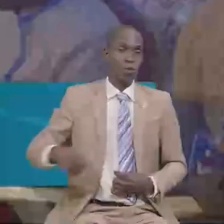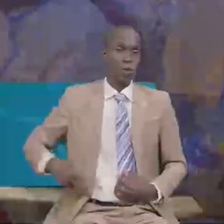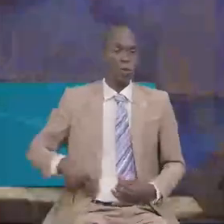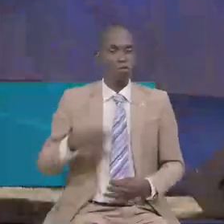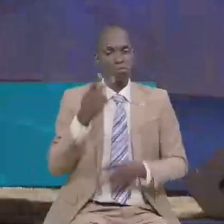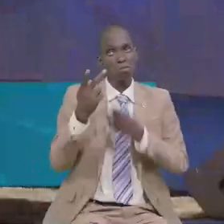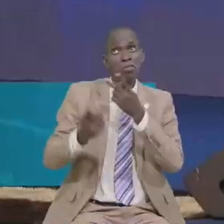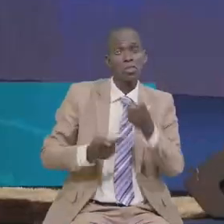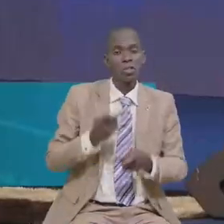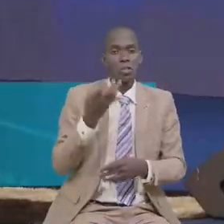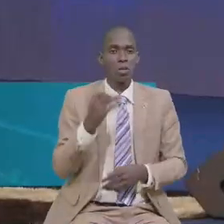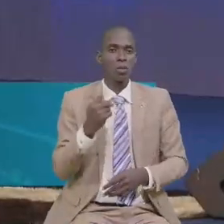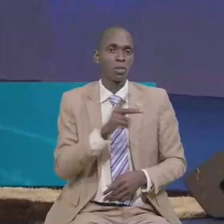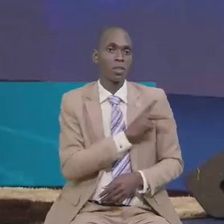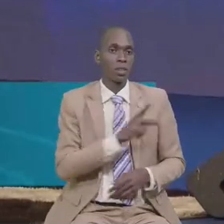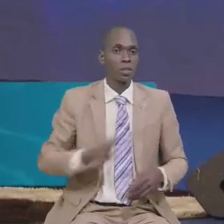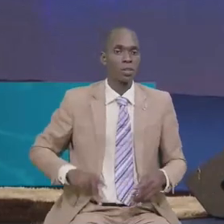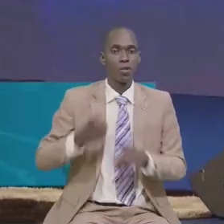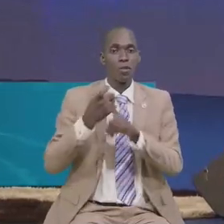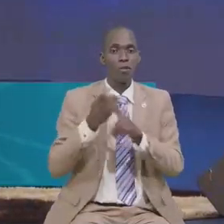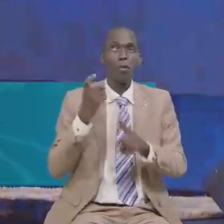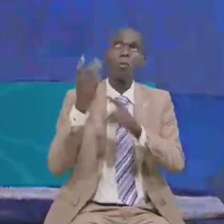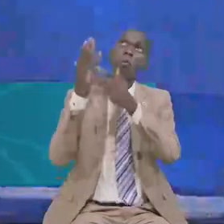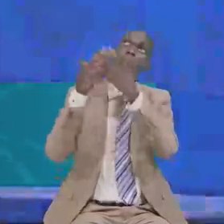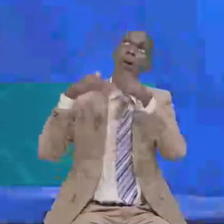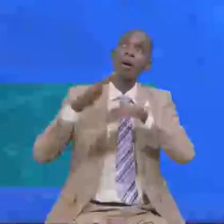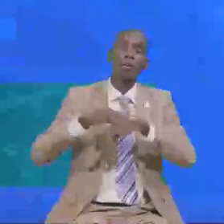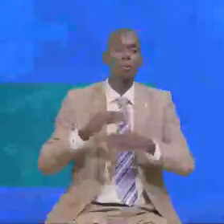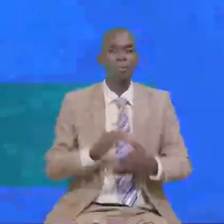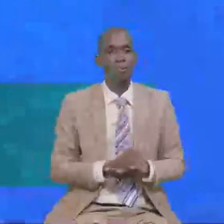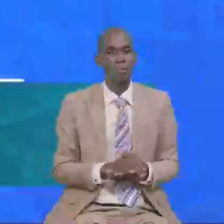La visite du roi du ciel.